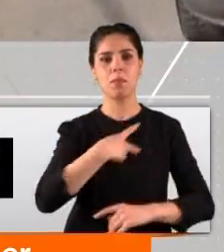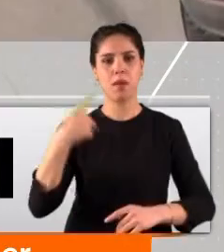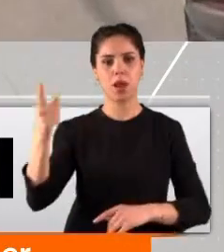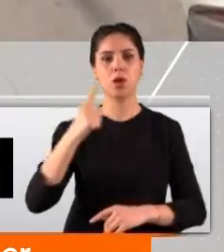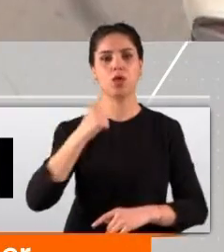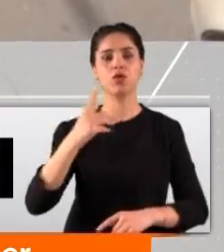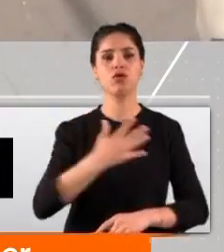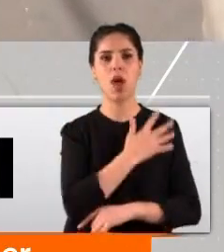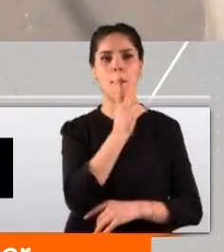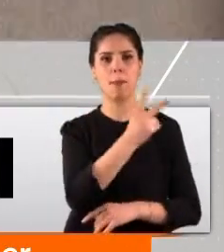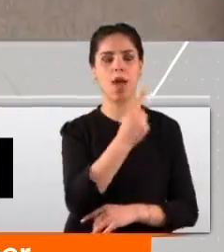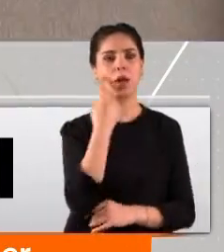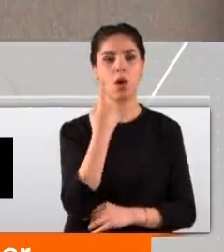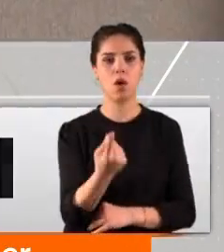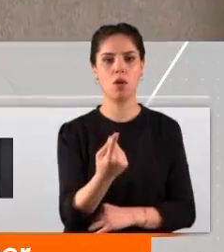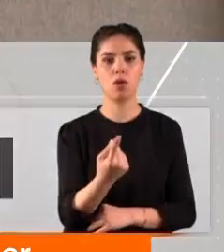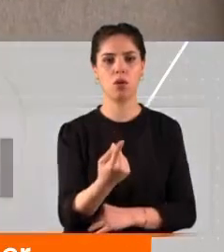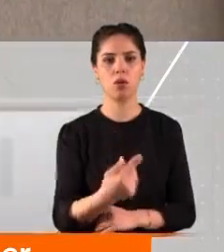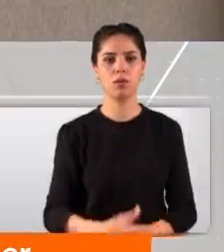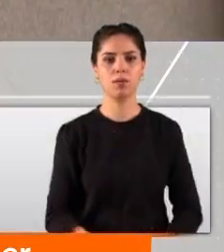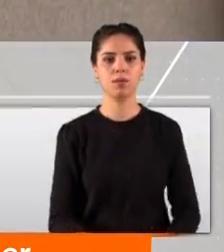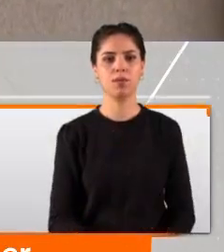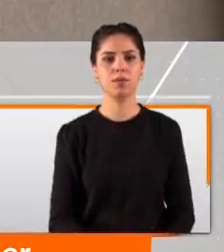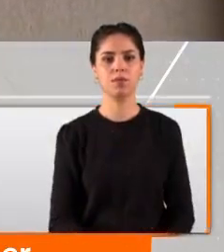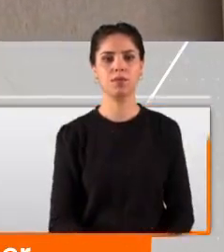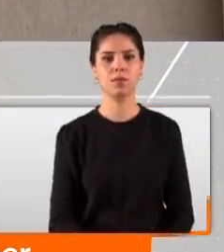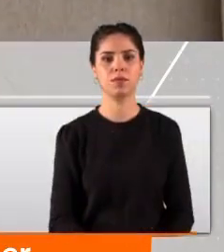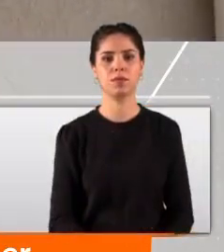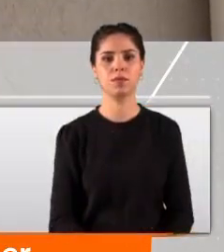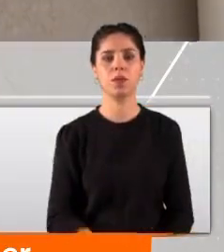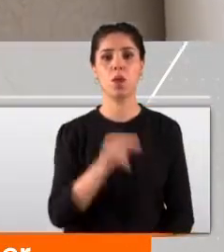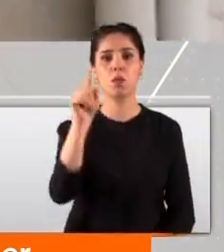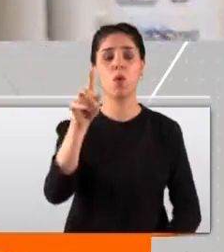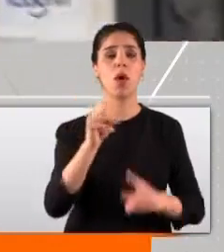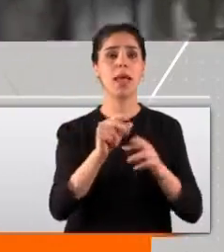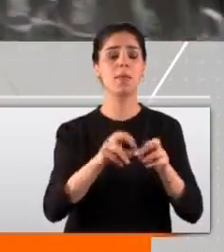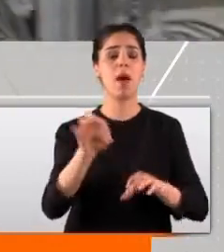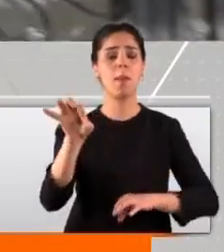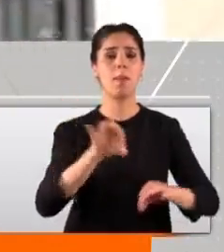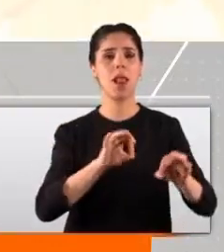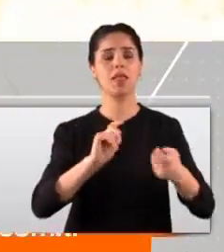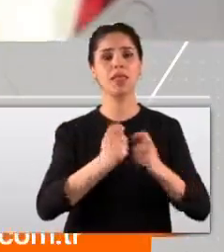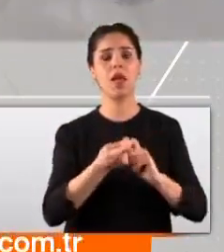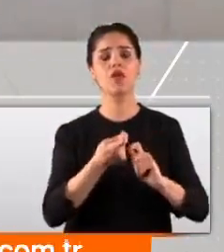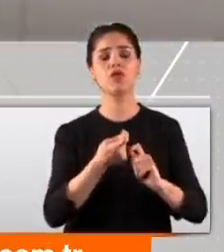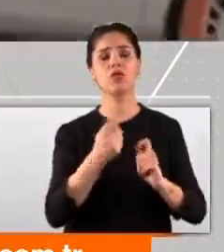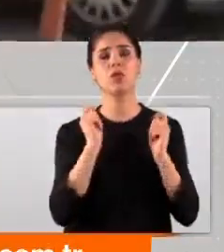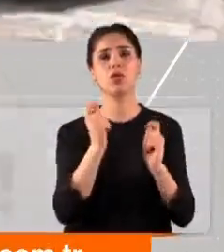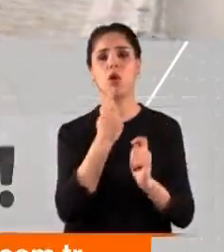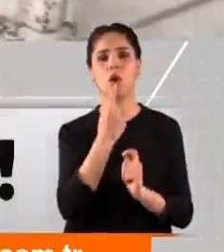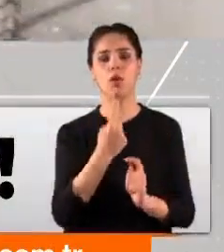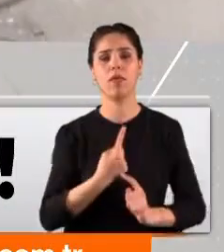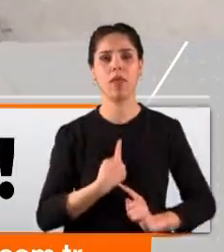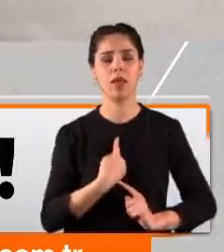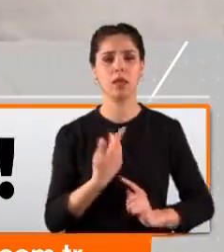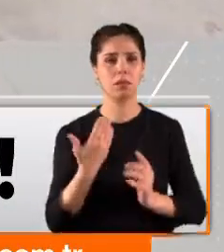Halk Partisi'ne ait olan bir belediye. Bu Zeyden Karalar geldikten sonra olmuş. İmar planının değişmesi de çok zor dediler. Ben birçok kişiye yazdım